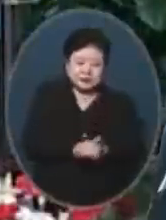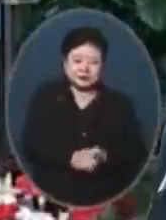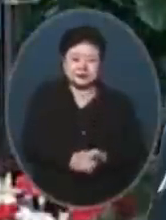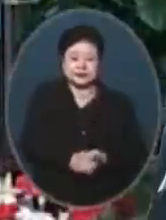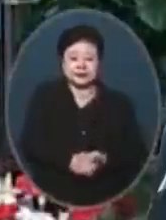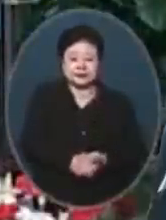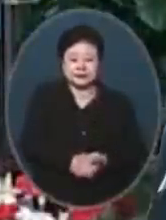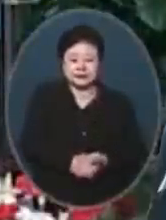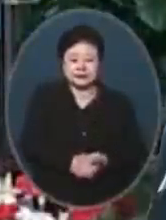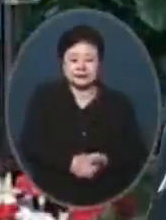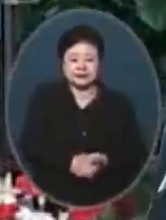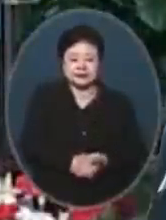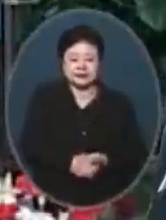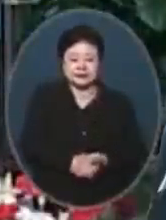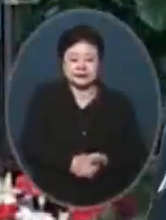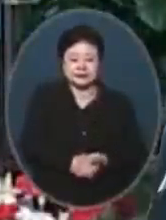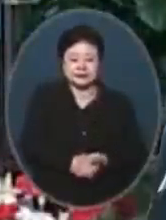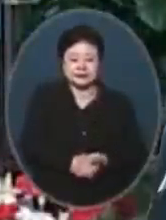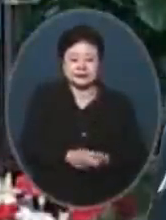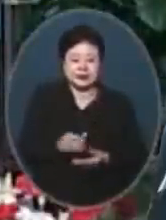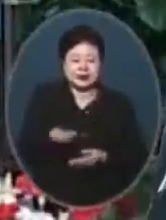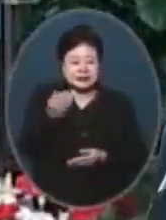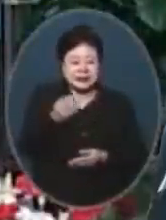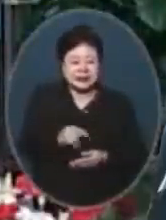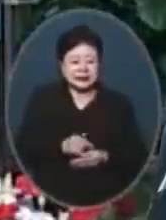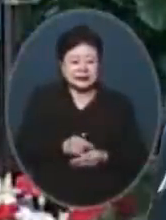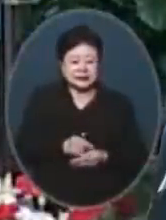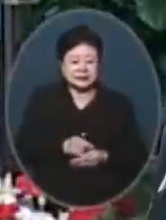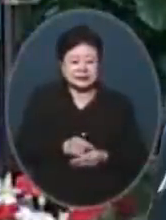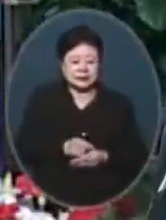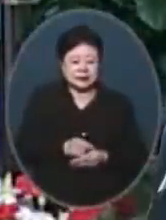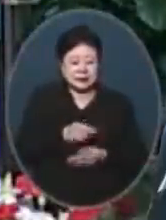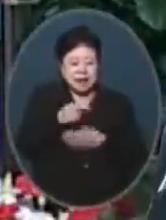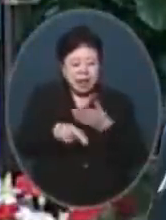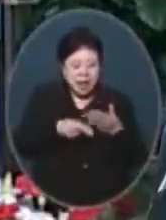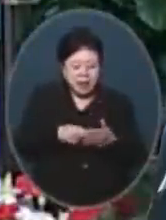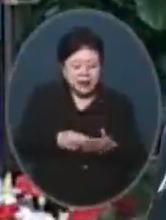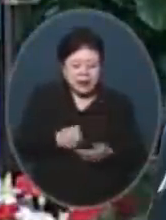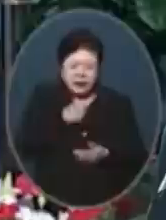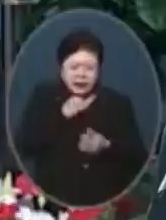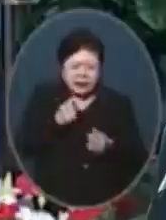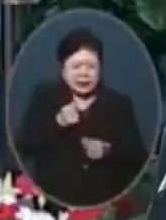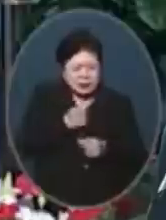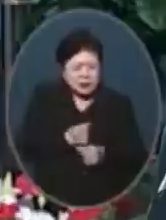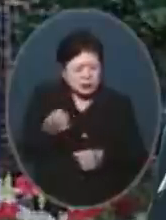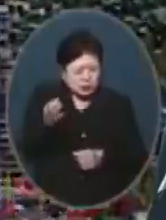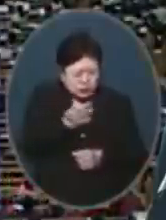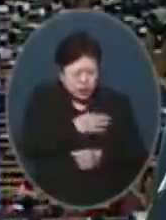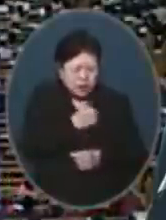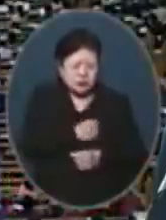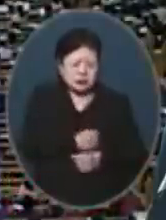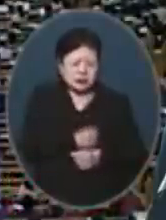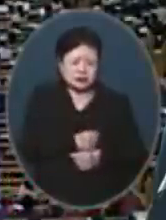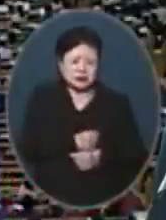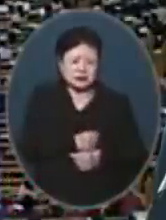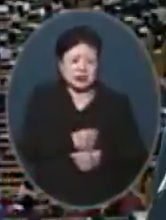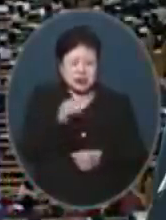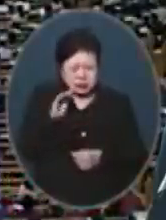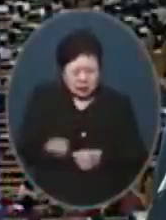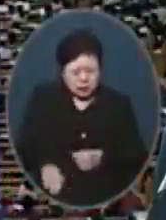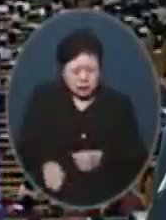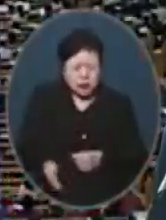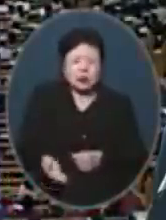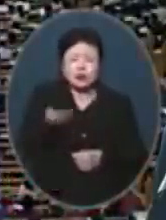됩니다. 사무엘상 2장 7절에 보면 야훼는 가난하게도 하시고 부하게도 하시며 낮추기도